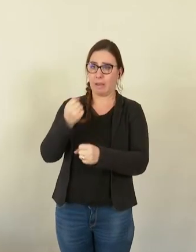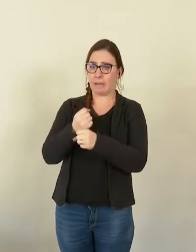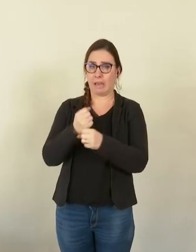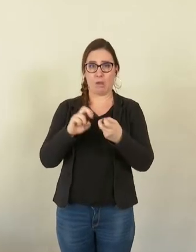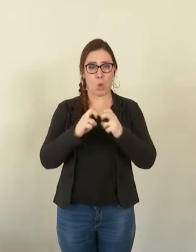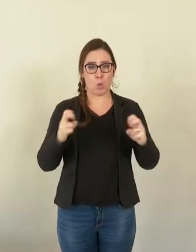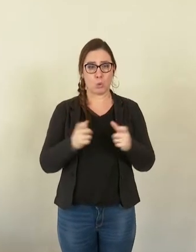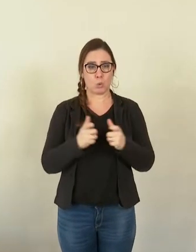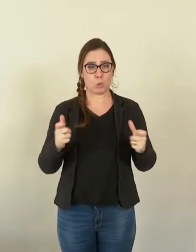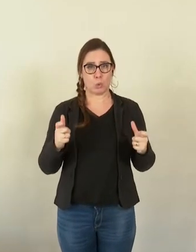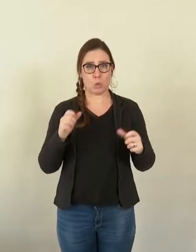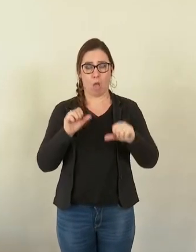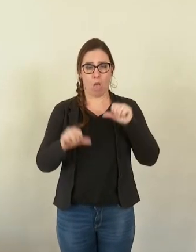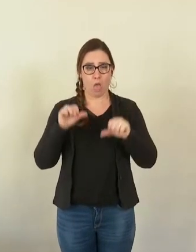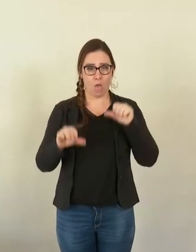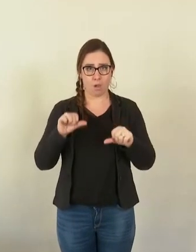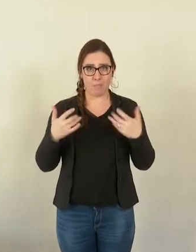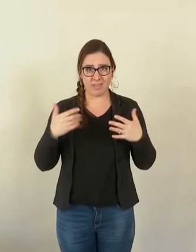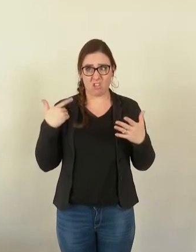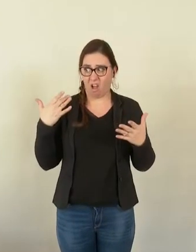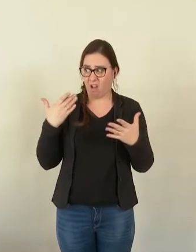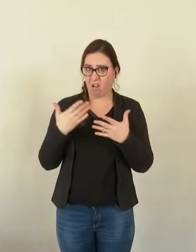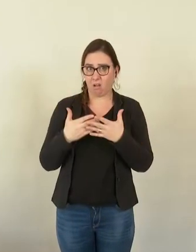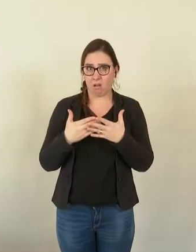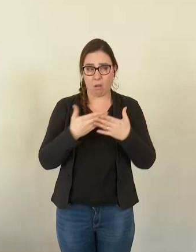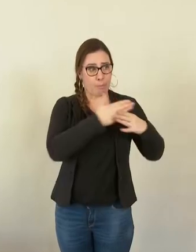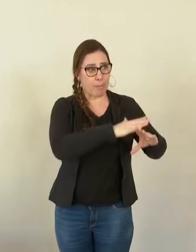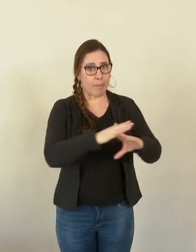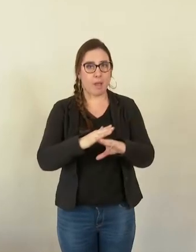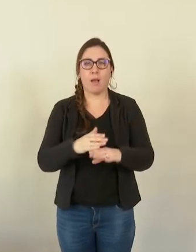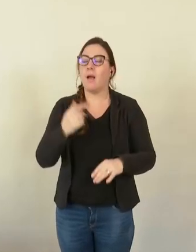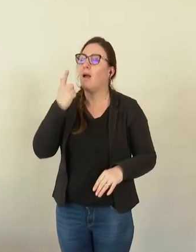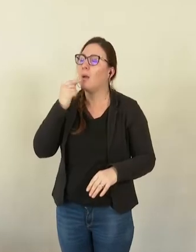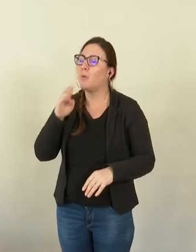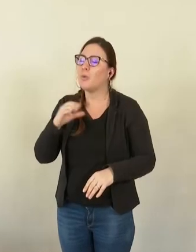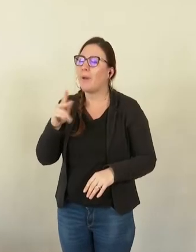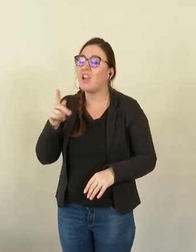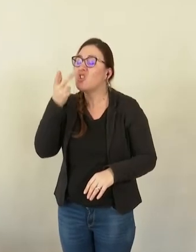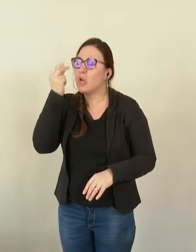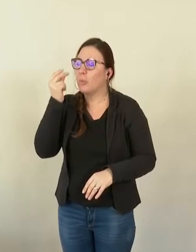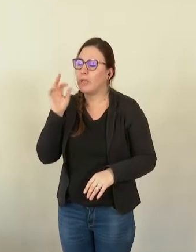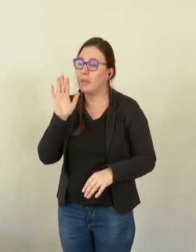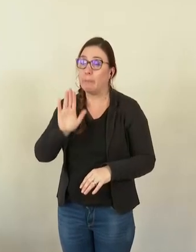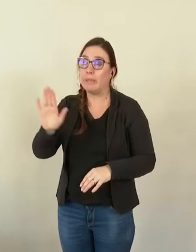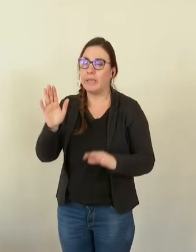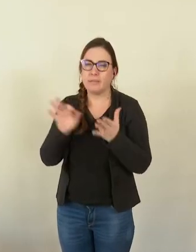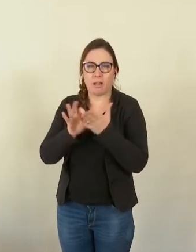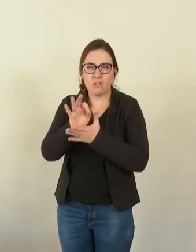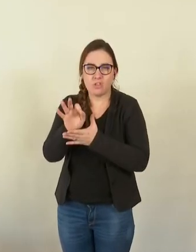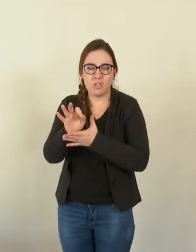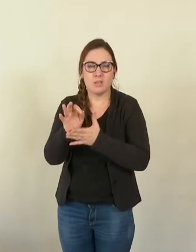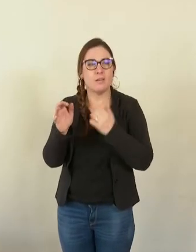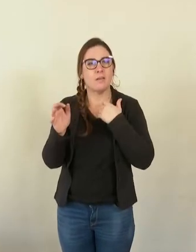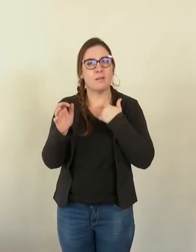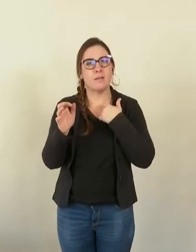assez concurrence à celle qui existe alors j'ai bien compris monsieur bac que vous vouliez non pas